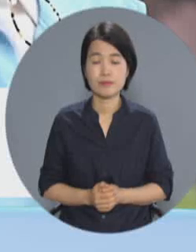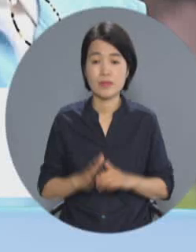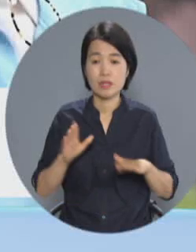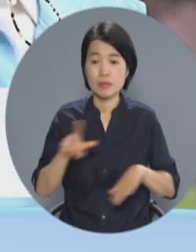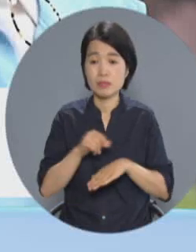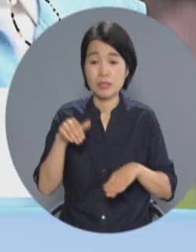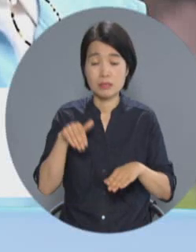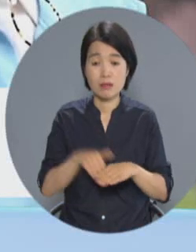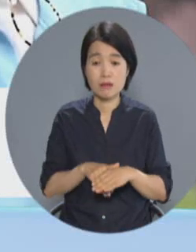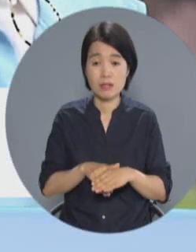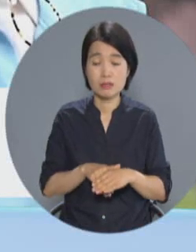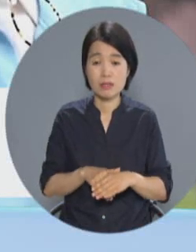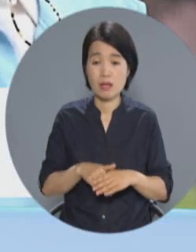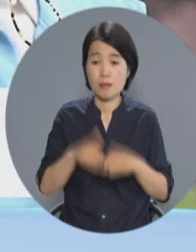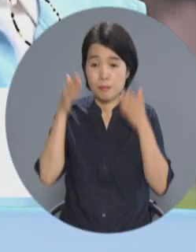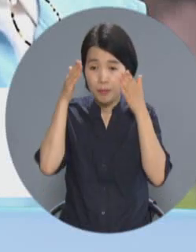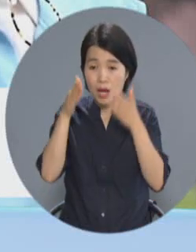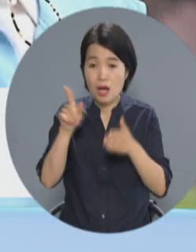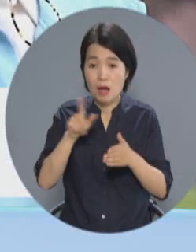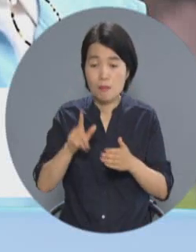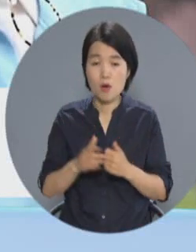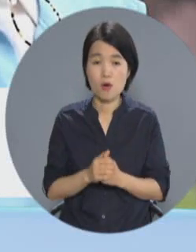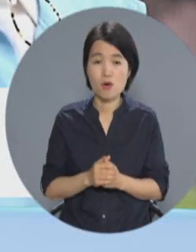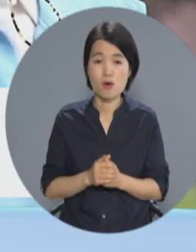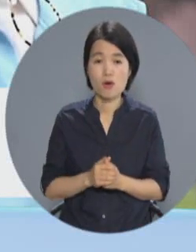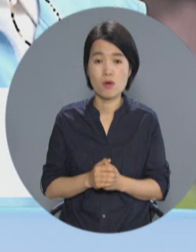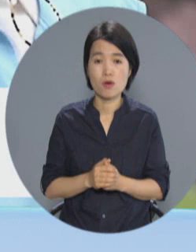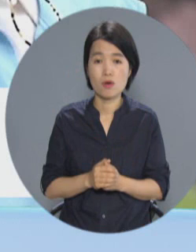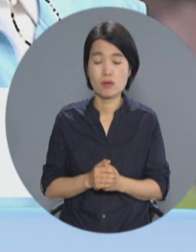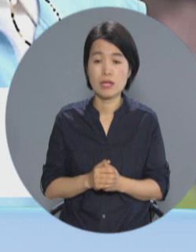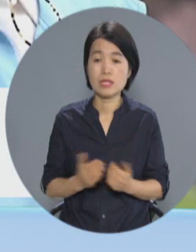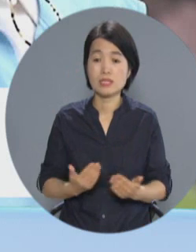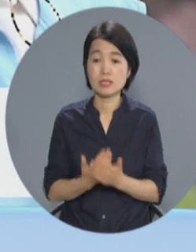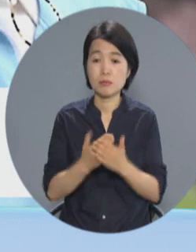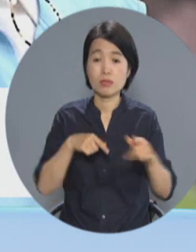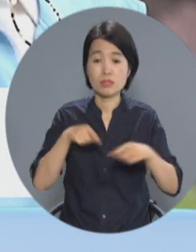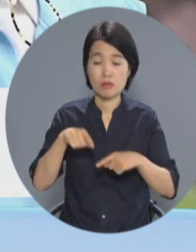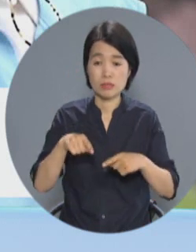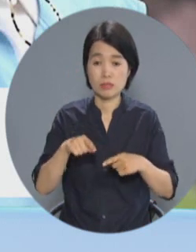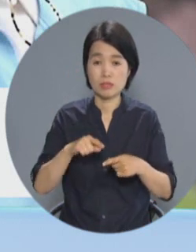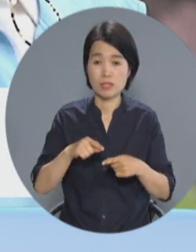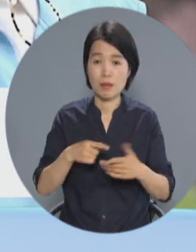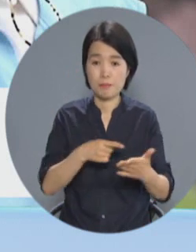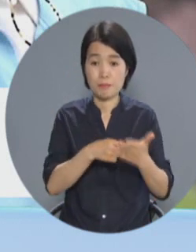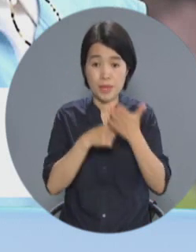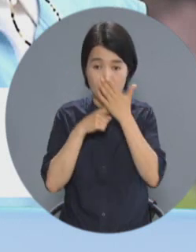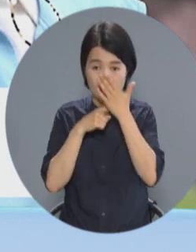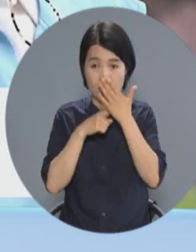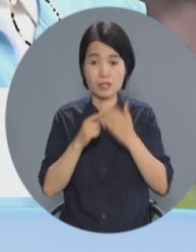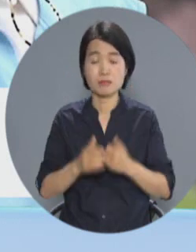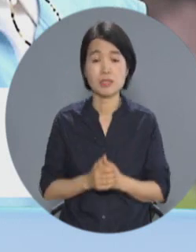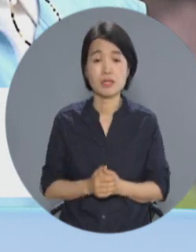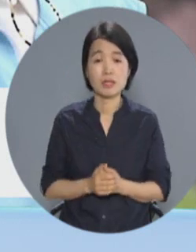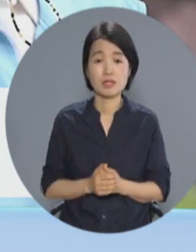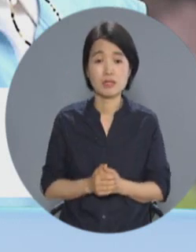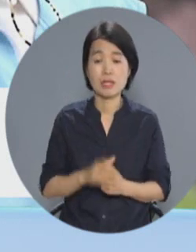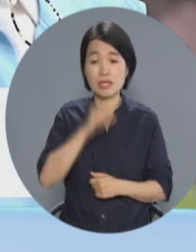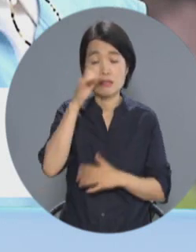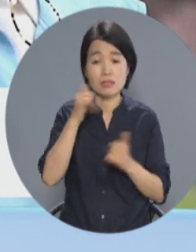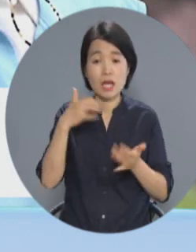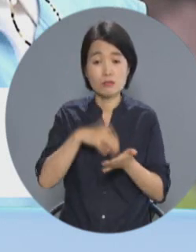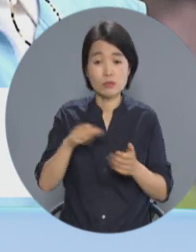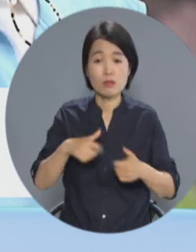이번 지방선거에서 주목할 만한 변화로 꼽을 수 있는 부분이 진보 정치의 물밑 약진입니다. 당선자의